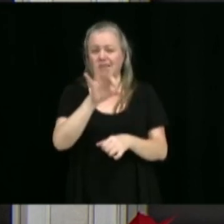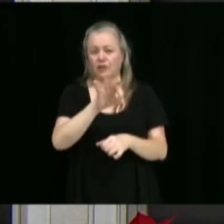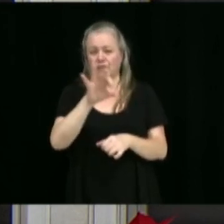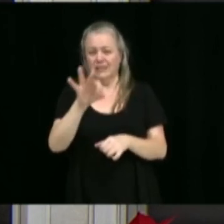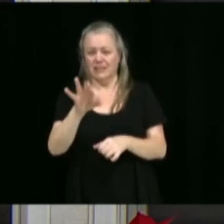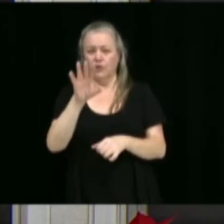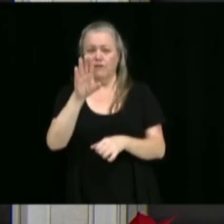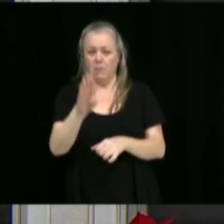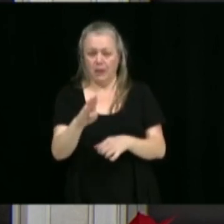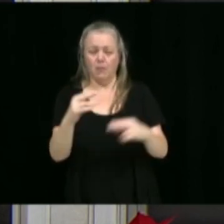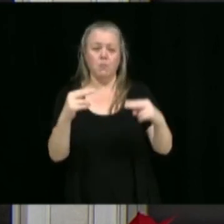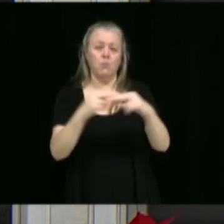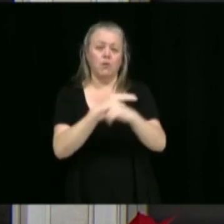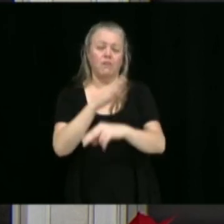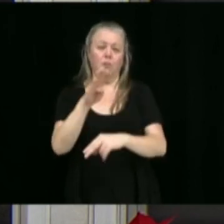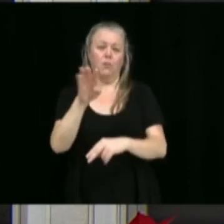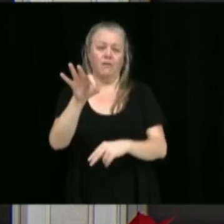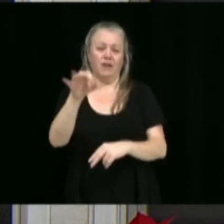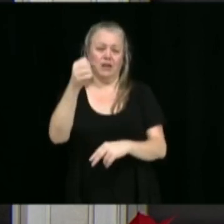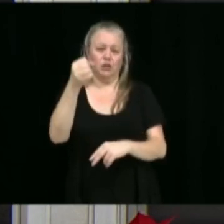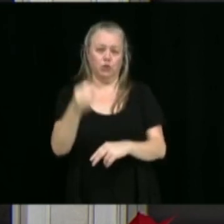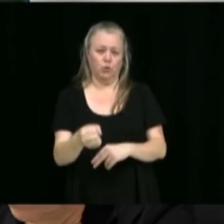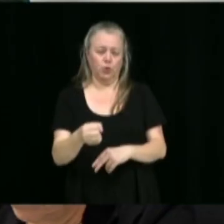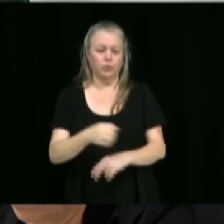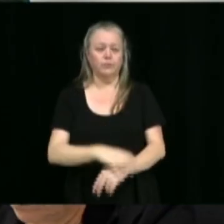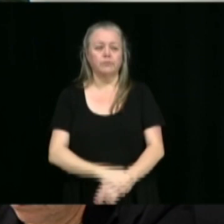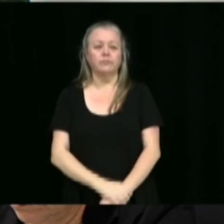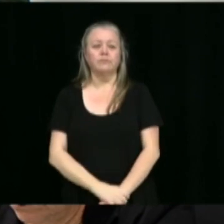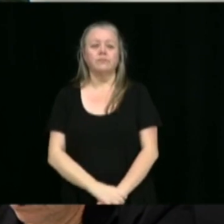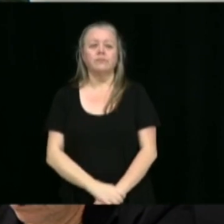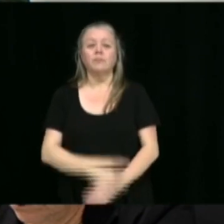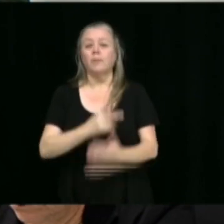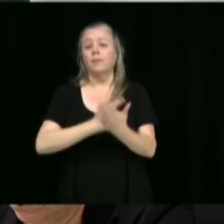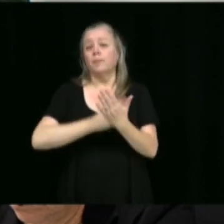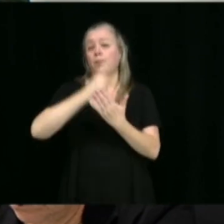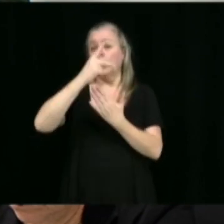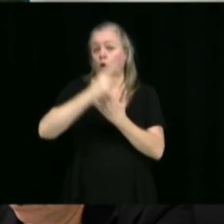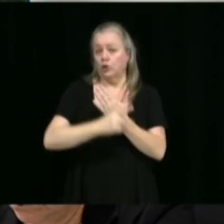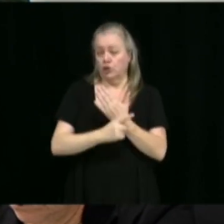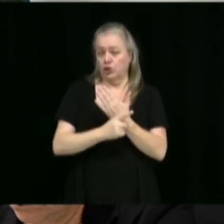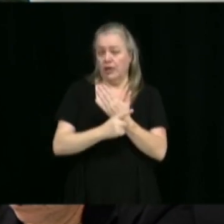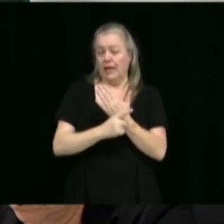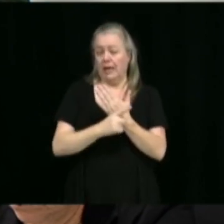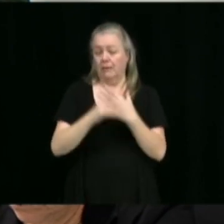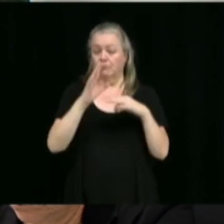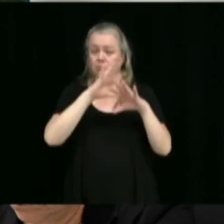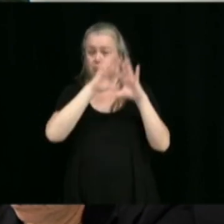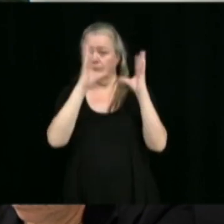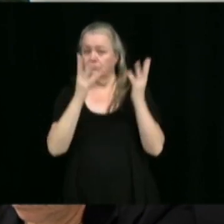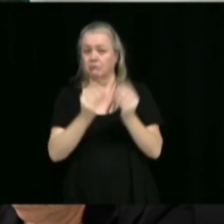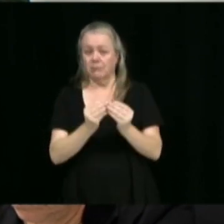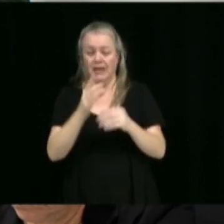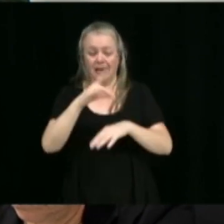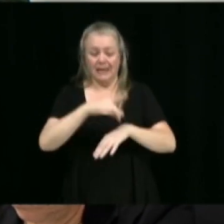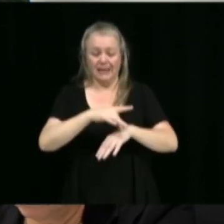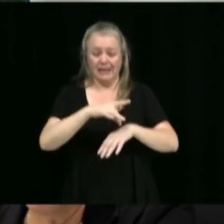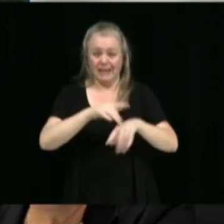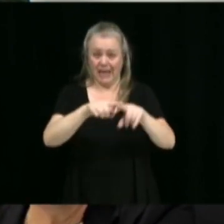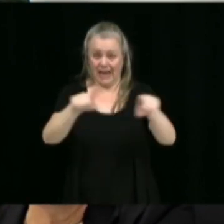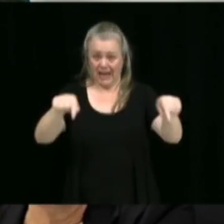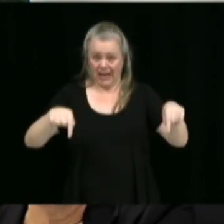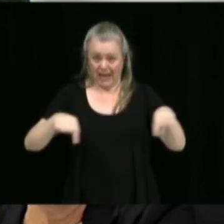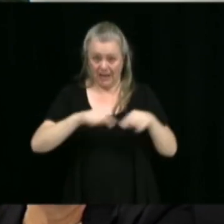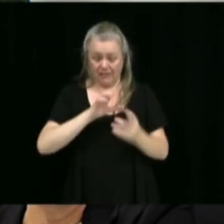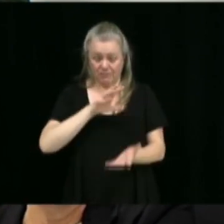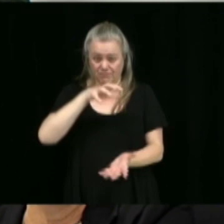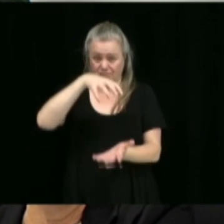99-99B, Boulevard des Bois-Francs Sud. Il s'agit d'un projet d'opération d'ensemble dont la superficie du terrain, l'implantation